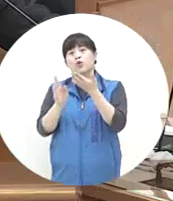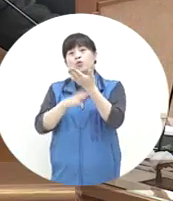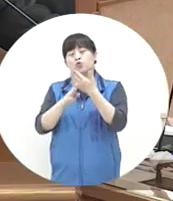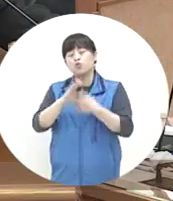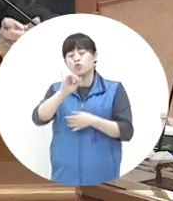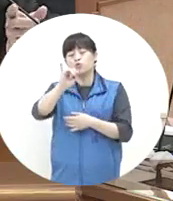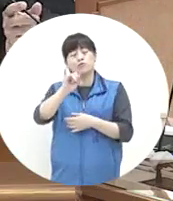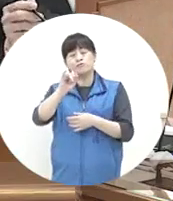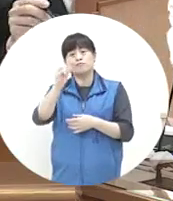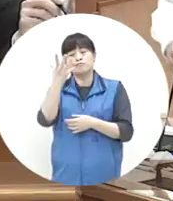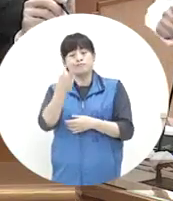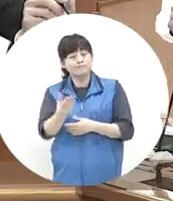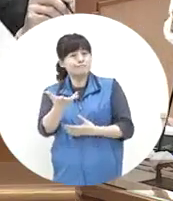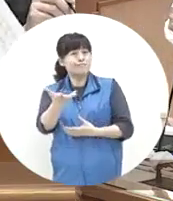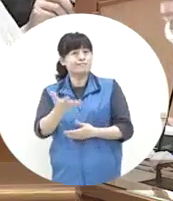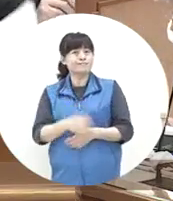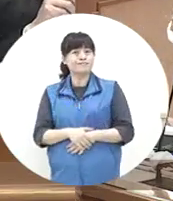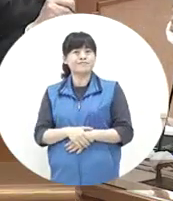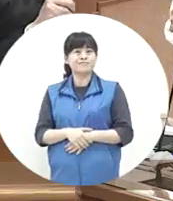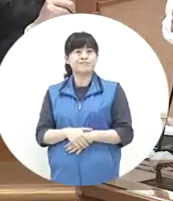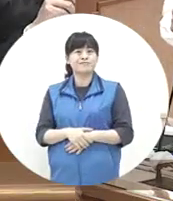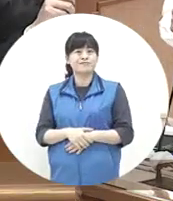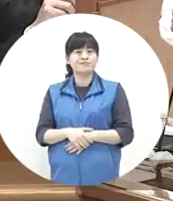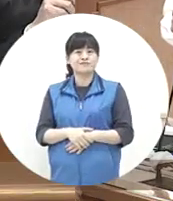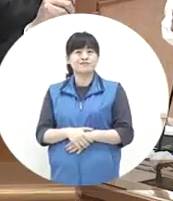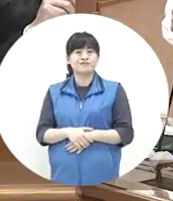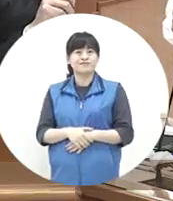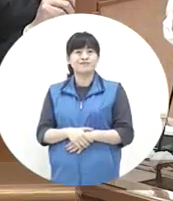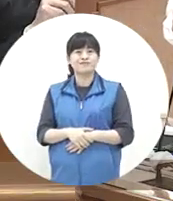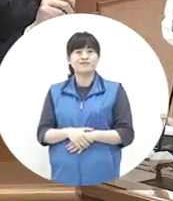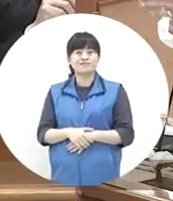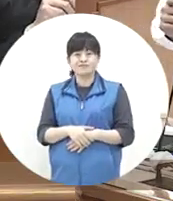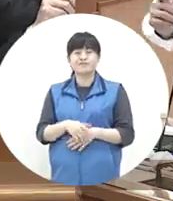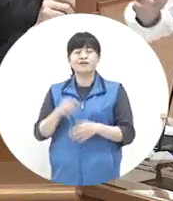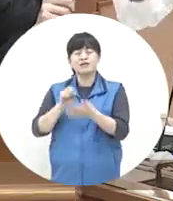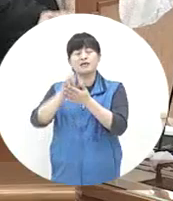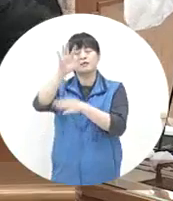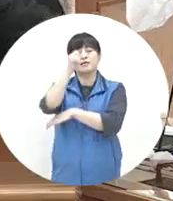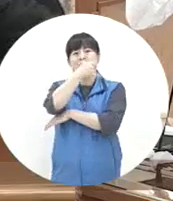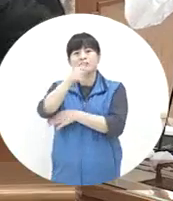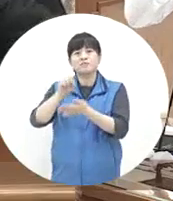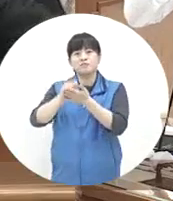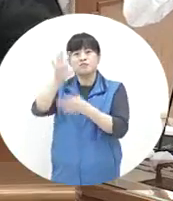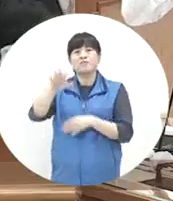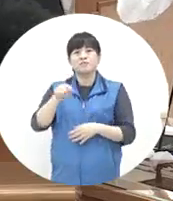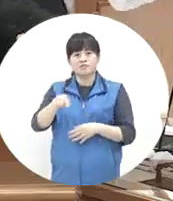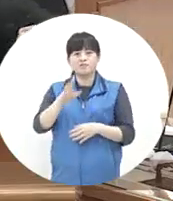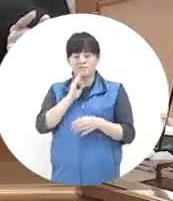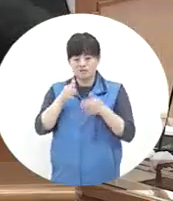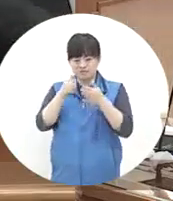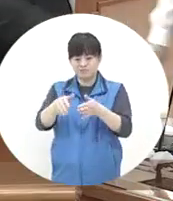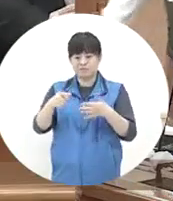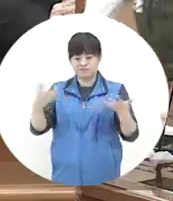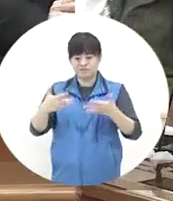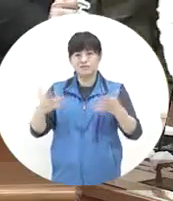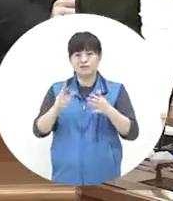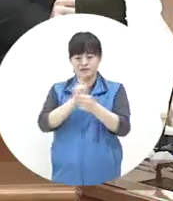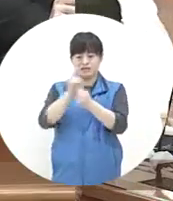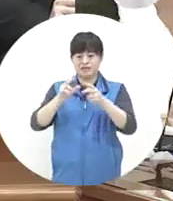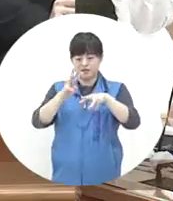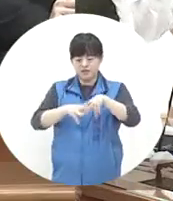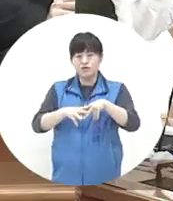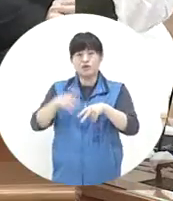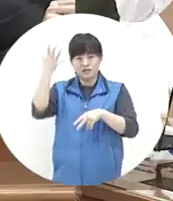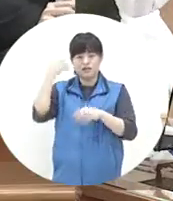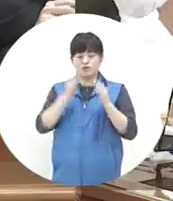吗？ 这个跟议员报告一下，在林前 当院 长的时候，其实他就对这个部分六都的部分， 没关系，